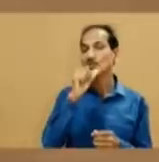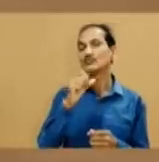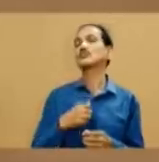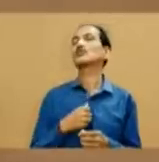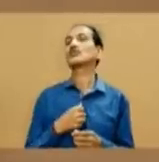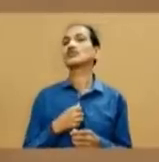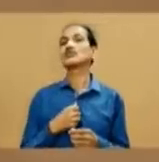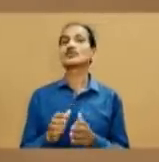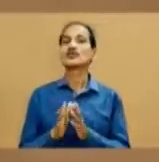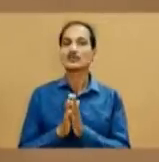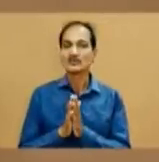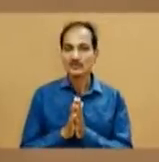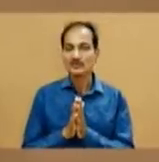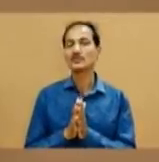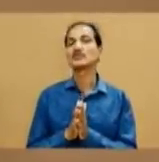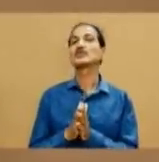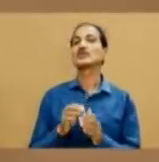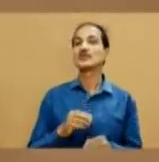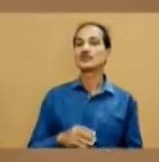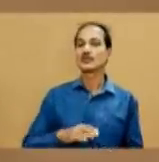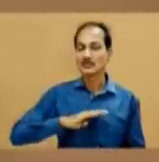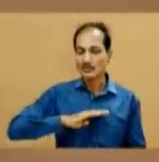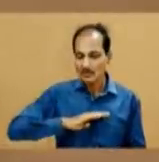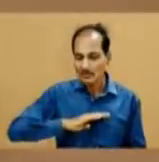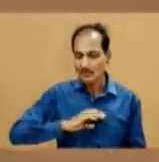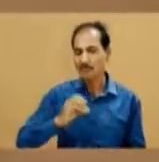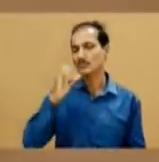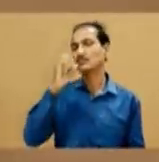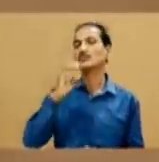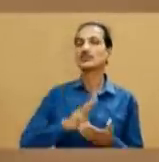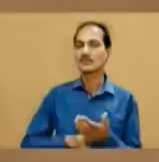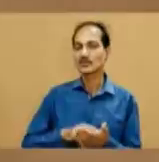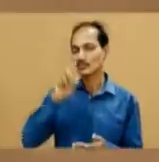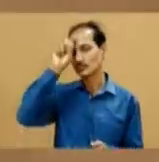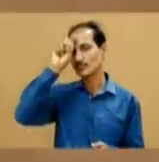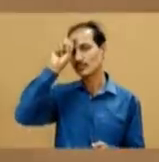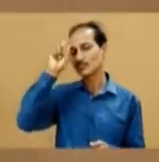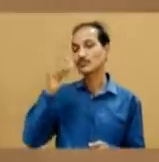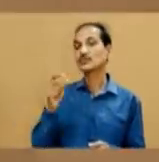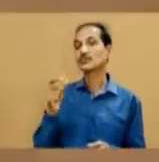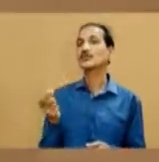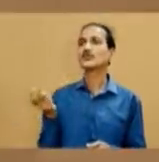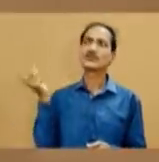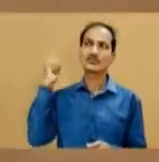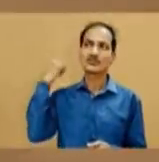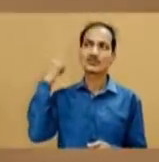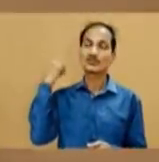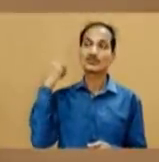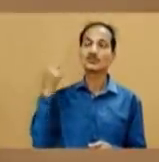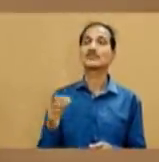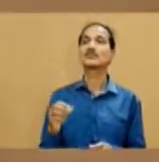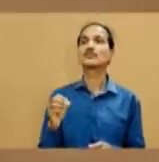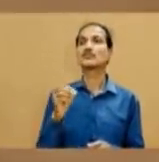ଆମର ମାନ୍ୟ ମୁଖ୍ୟମନ୍ତ୍ରୀ ମହୋଦୟ କିଛି ଦିନ ତଳେ ଗୋଟେ ପ୍ରତିଶ୍ରୁତି ଦେଇଥିଲେ ଓଡ଼ିଶାର ସମସ୍ତ